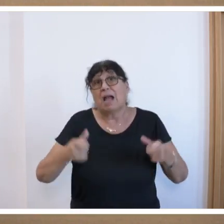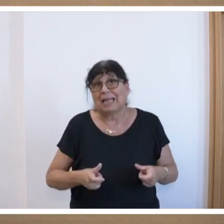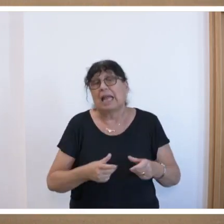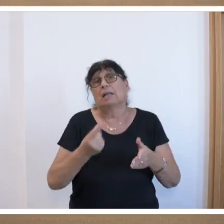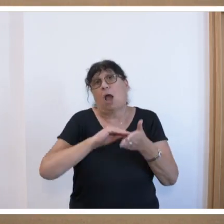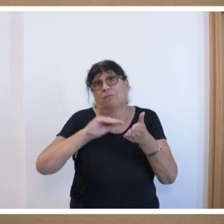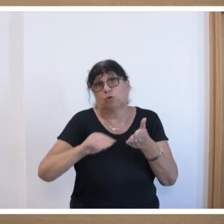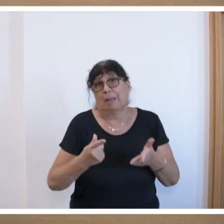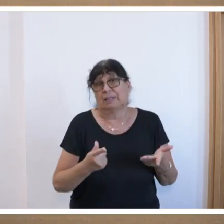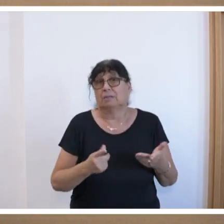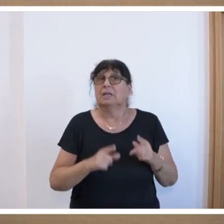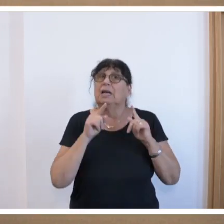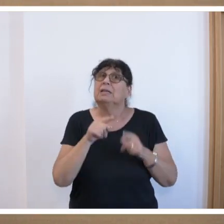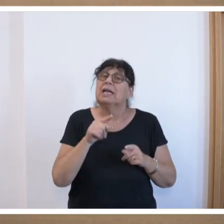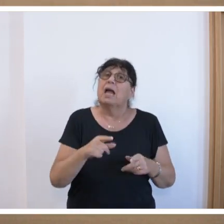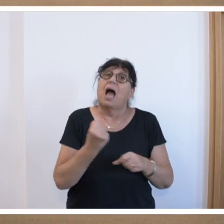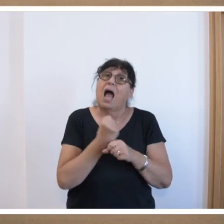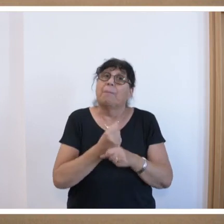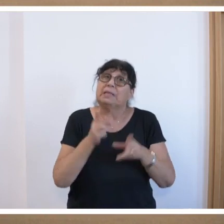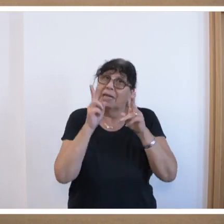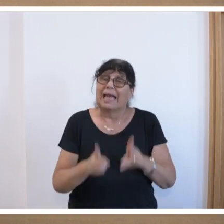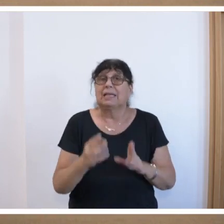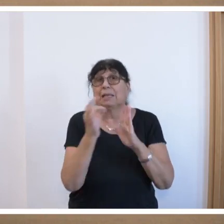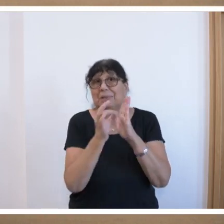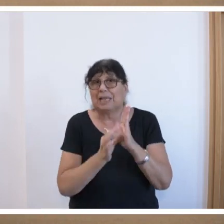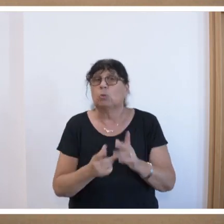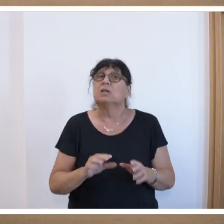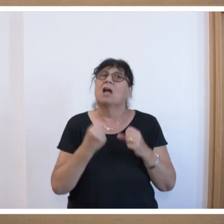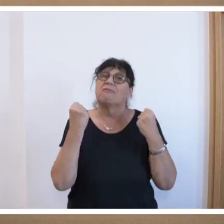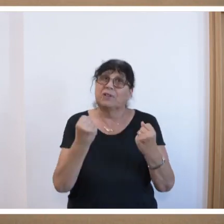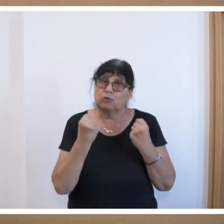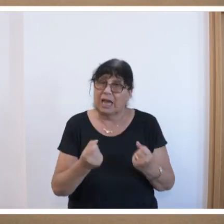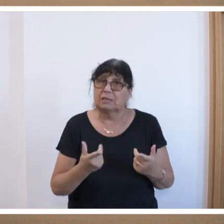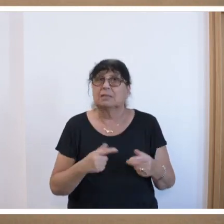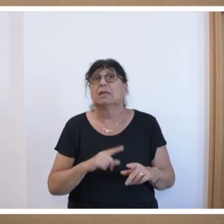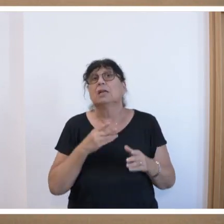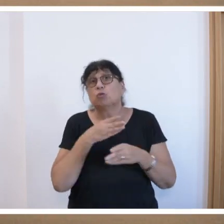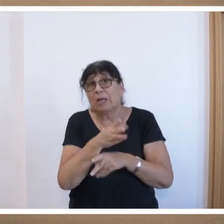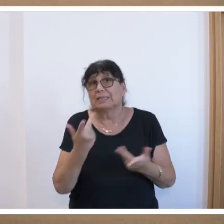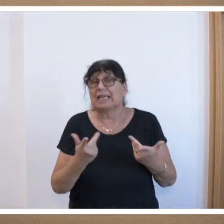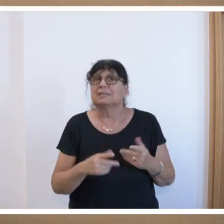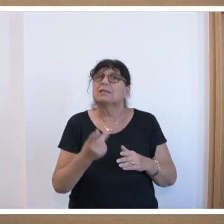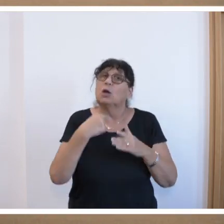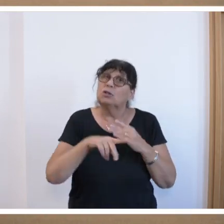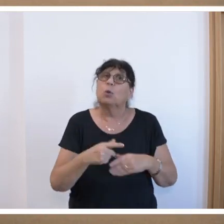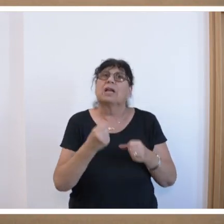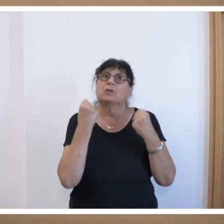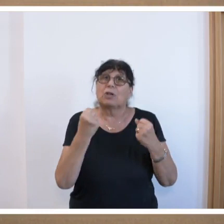draufsteht, dass die bereits bestehenden arbeitsrechtlichen Bedingungen verstärkt durchgesetzt werden, dies auch durch die Stärkung des